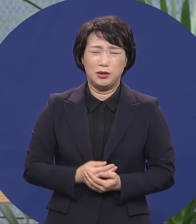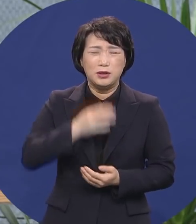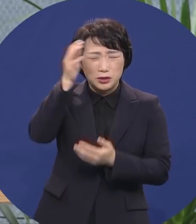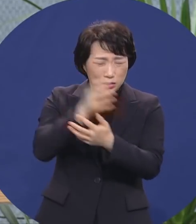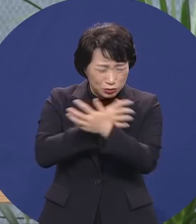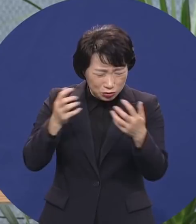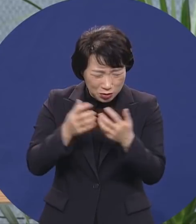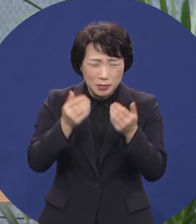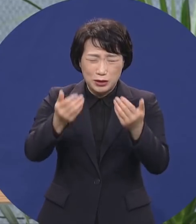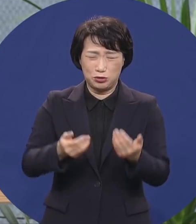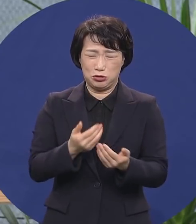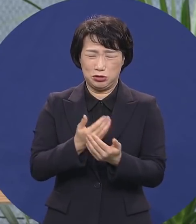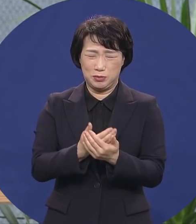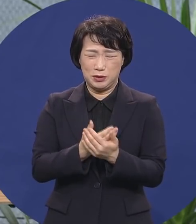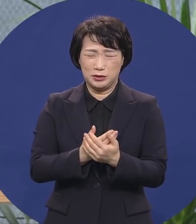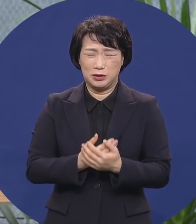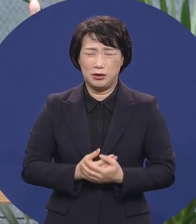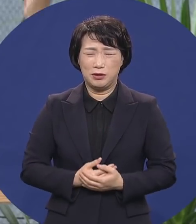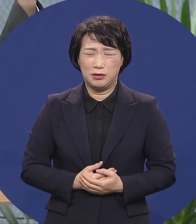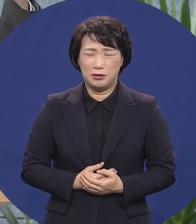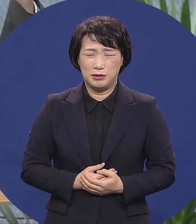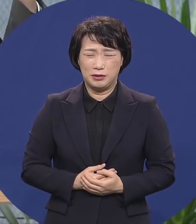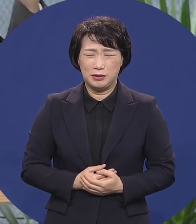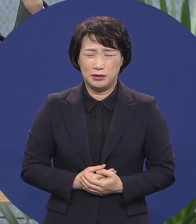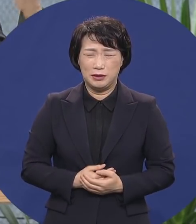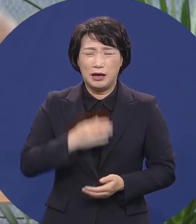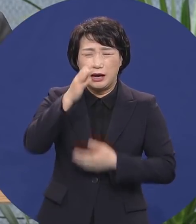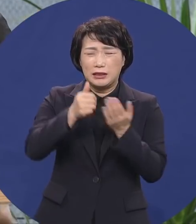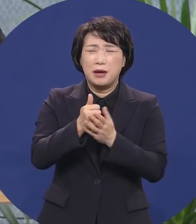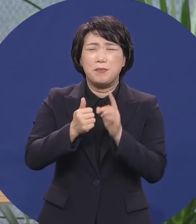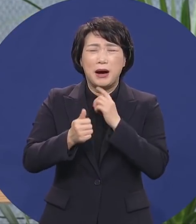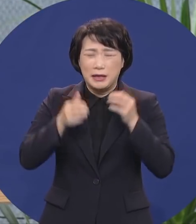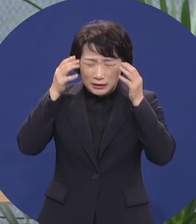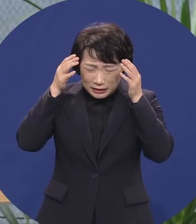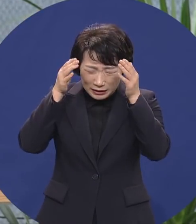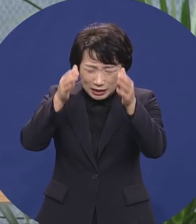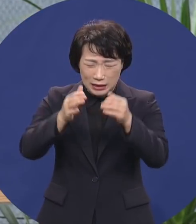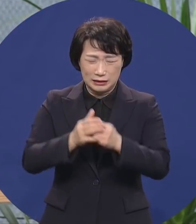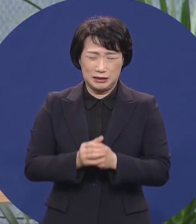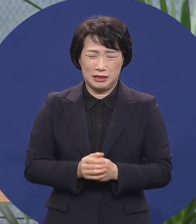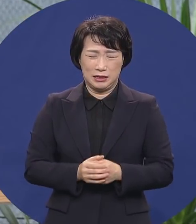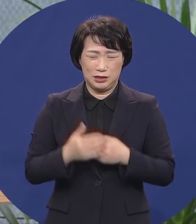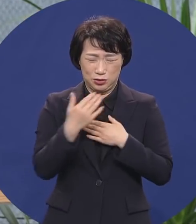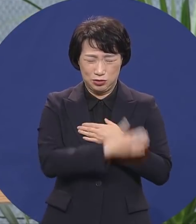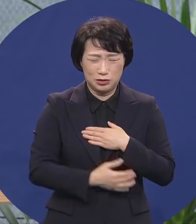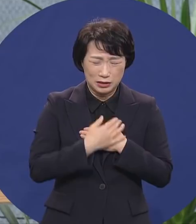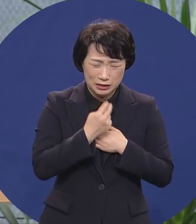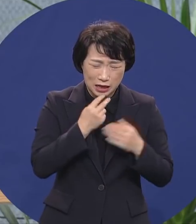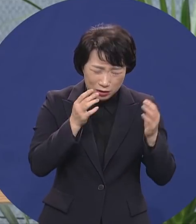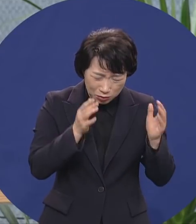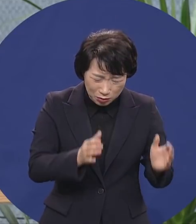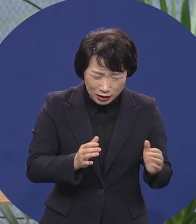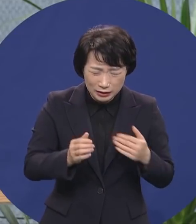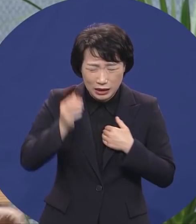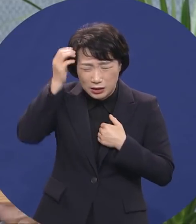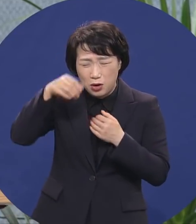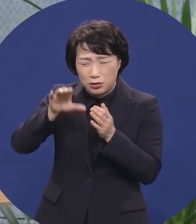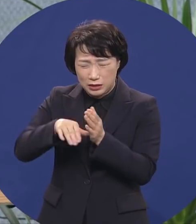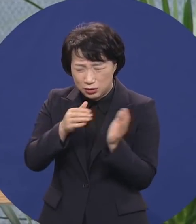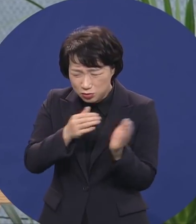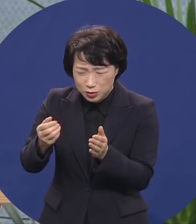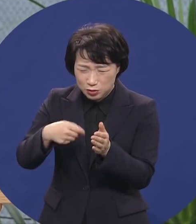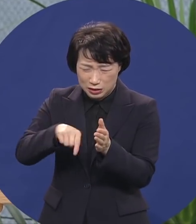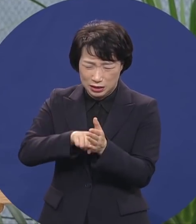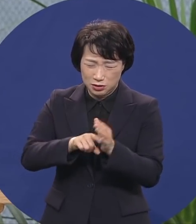성령이 충만하게 하옵소서. 하나님만 찬양하여 역시 내 때를, 영혼의 때를